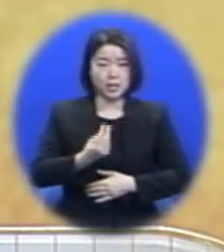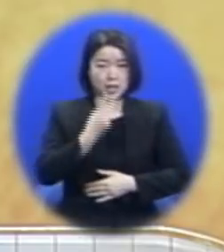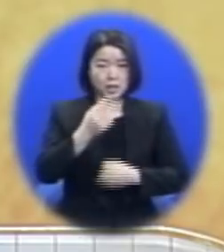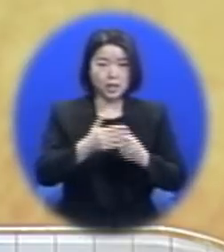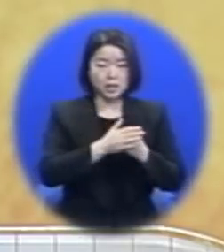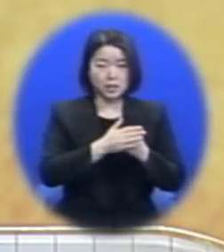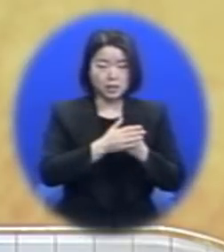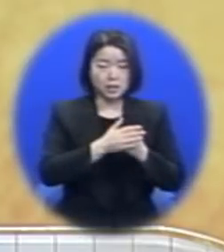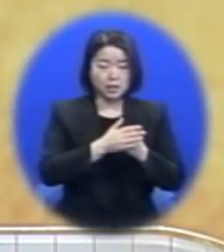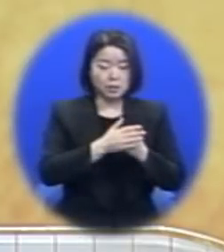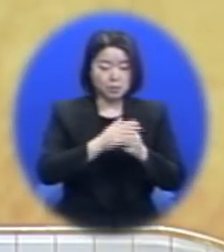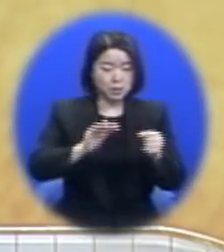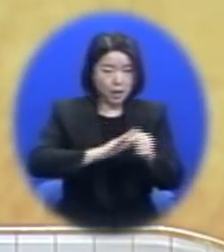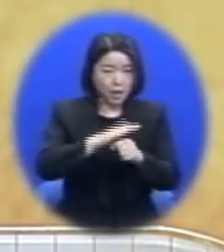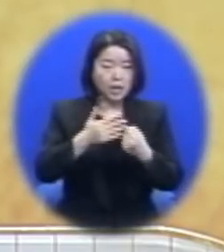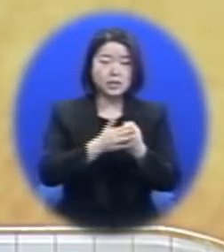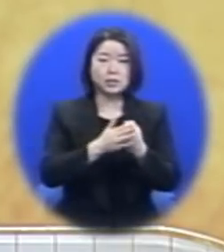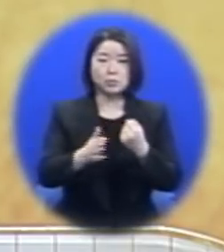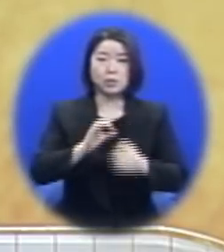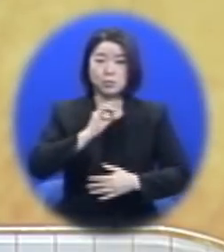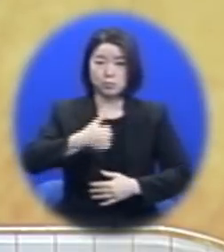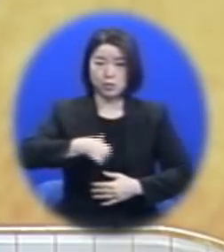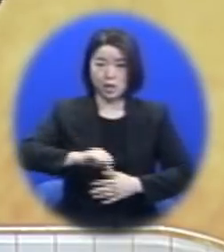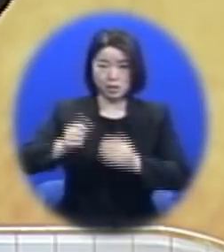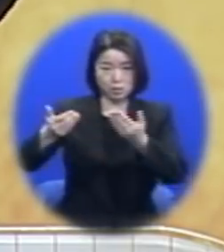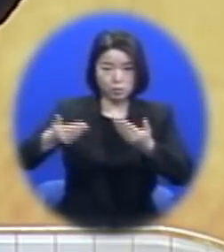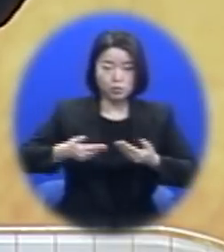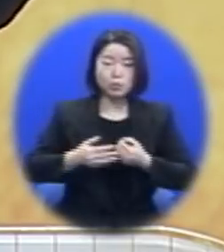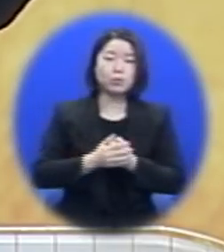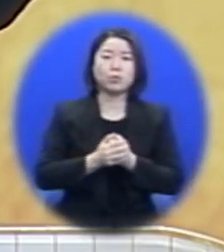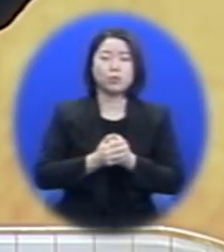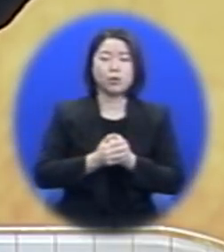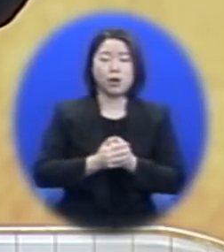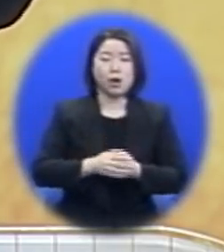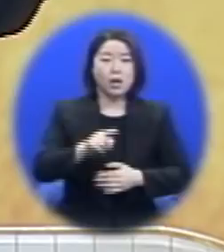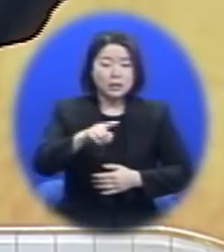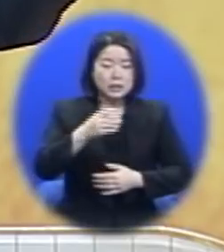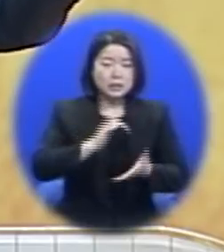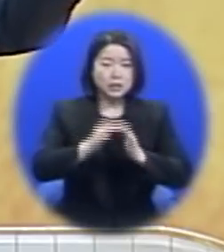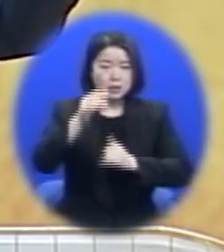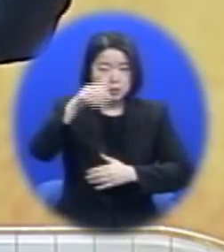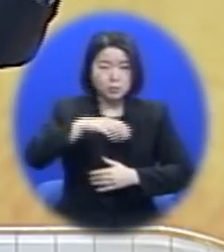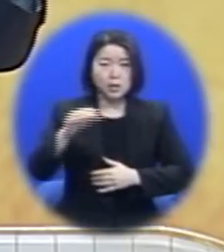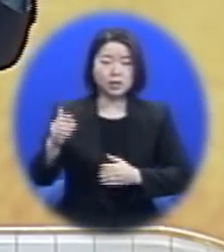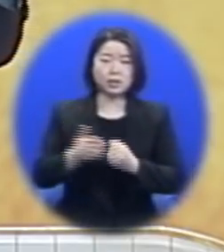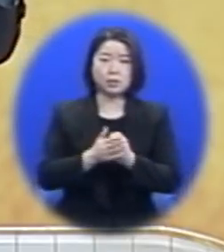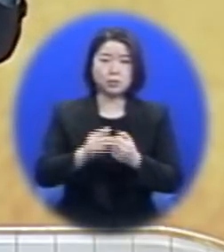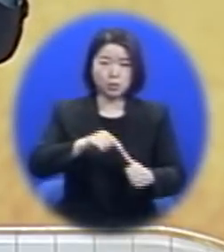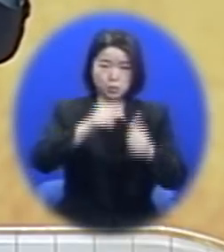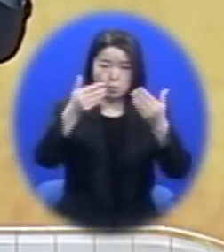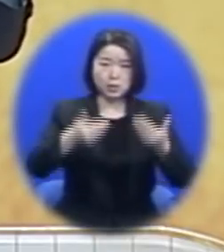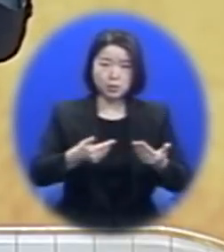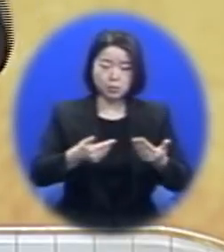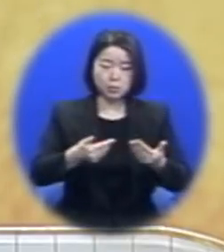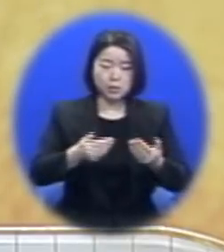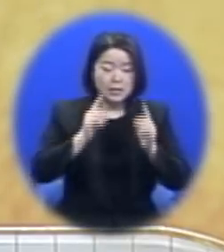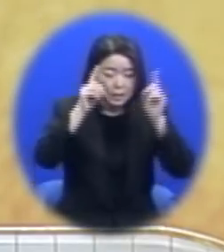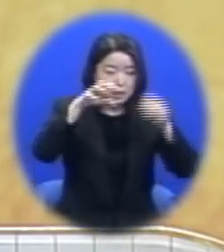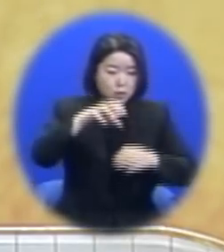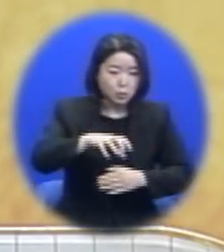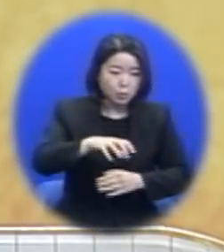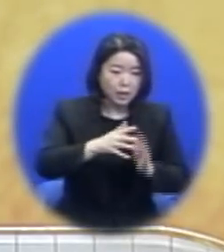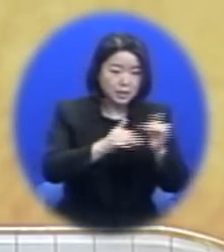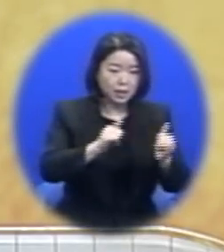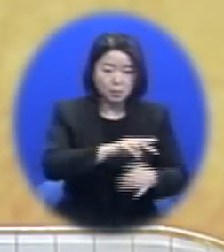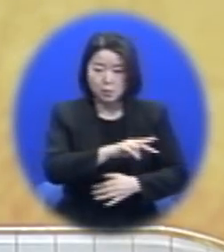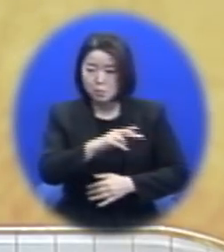독생자를 보내주셨고 예수님의 십자가로 내가 구원받았으며 지옥 갈 자가 하나님의 자녀가 되었고 지금도